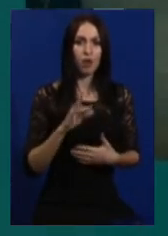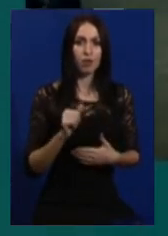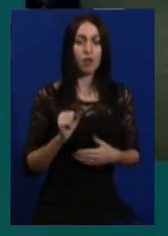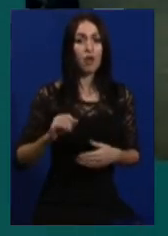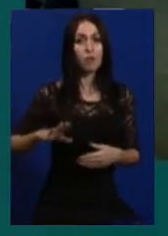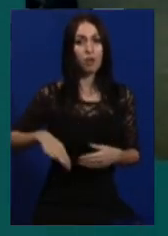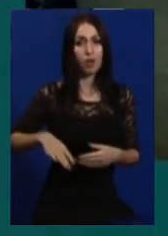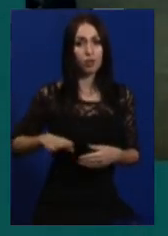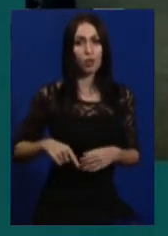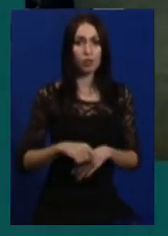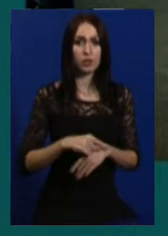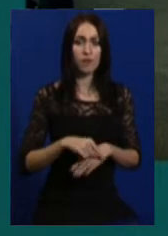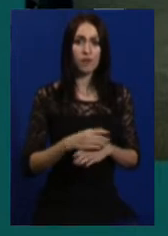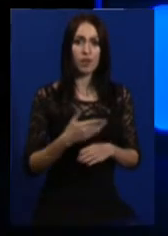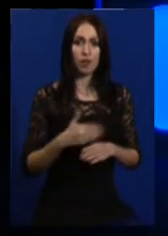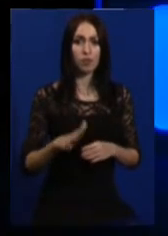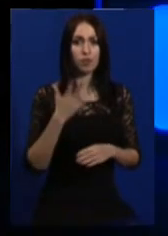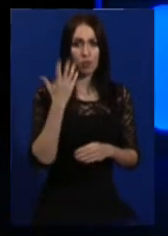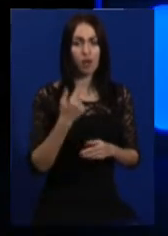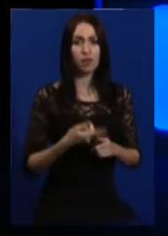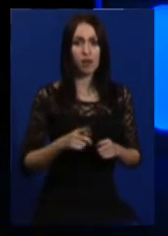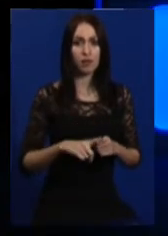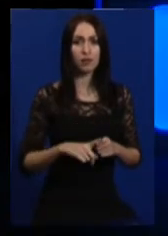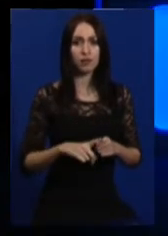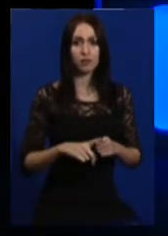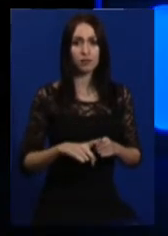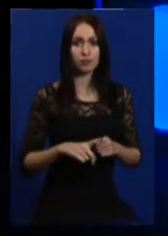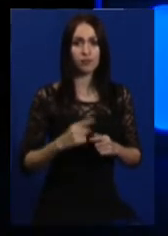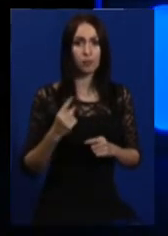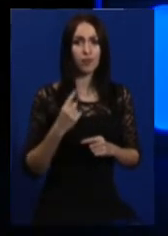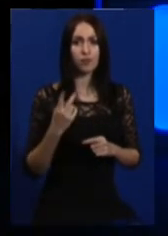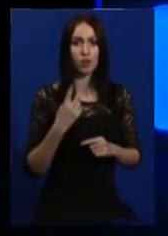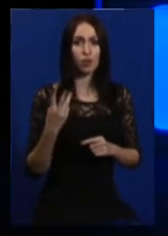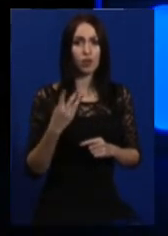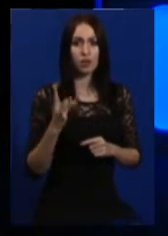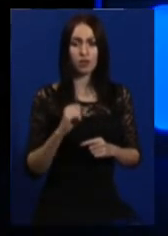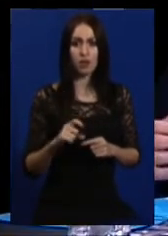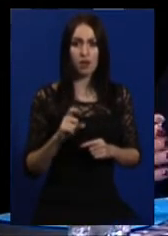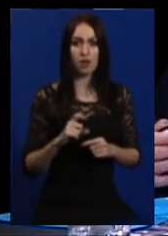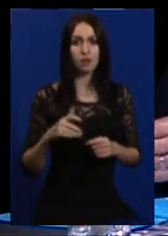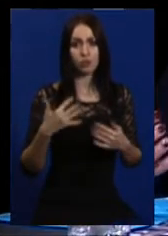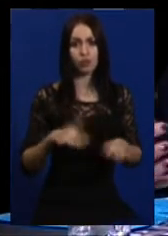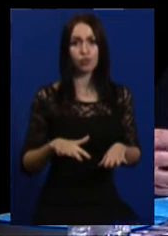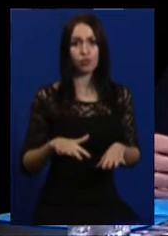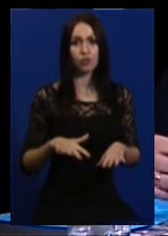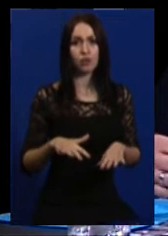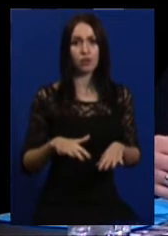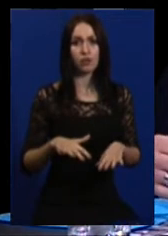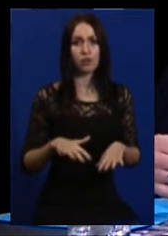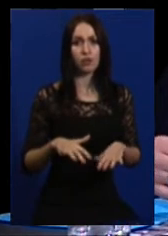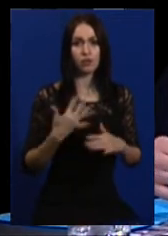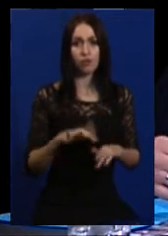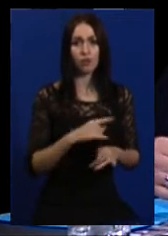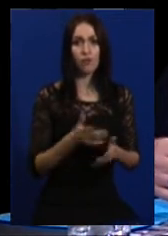со временем когда это первый второй третий раз уже все ты их воспринимаешь